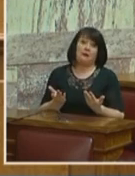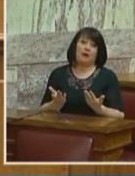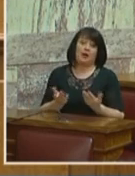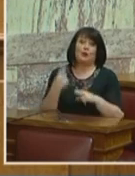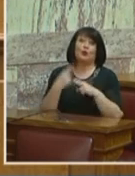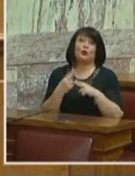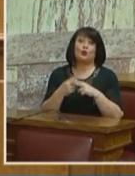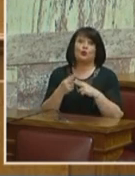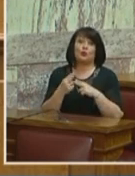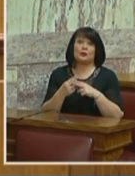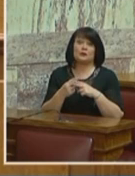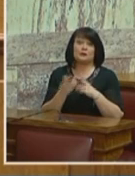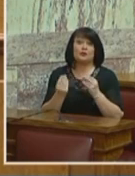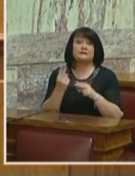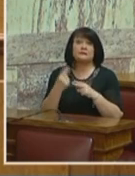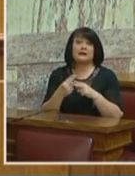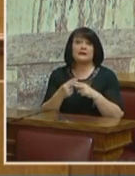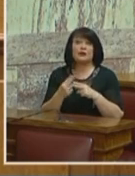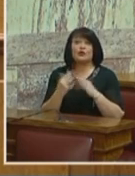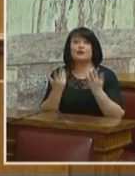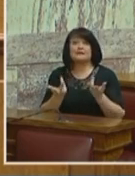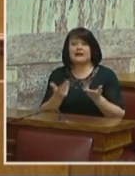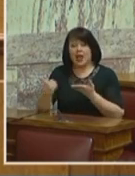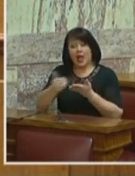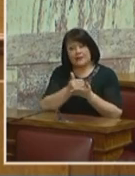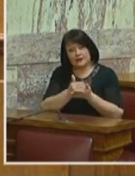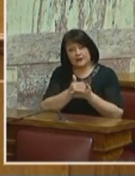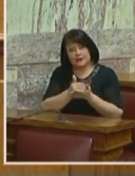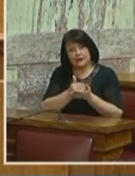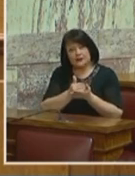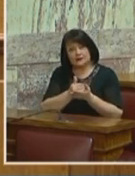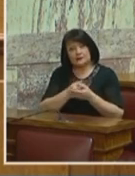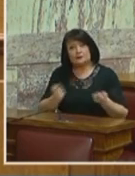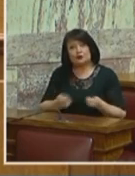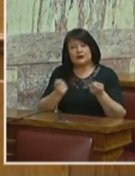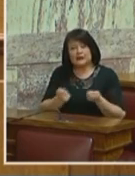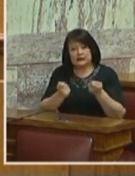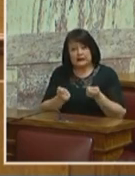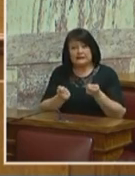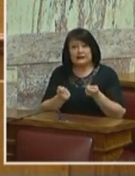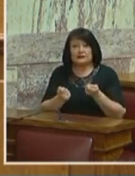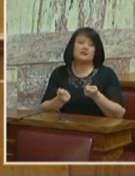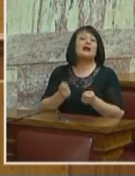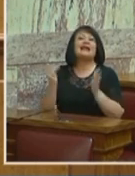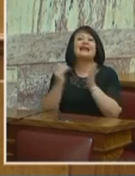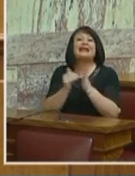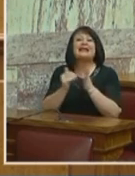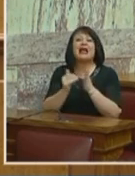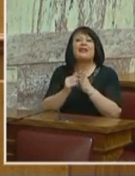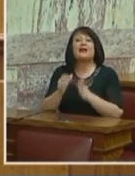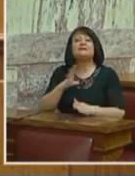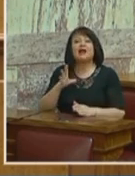σημαντικό, να αποκαταστήσουμε και την αδικία που γίνεται σε βάρος εκατοντάδων χιλιάδων συμπολιτών